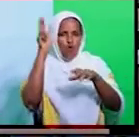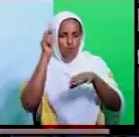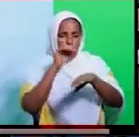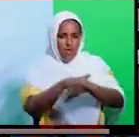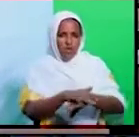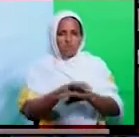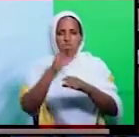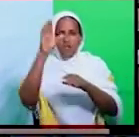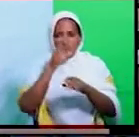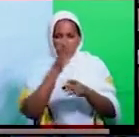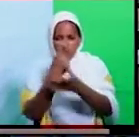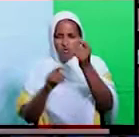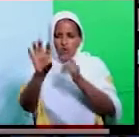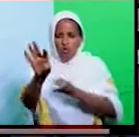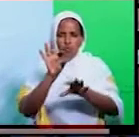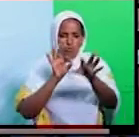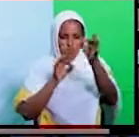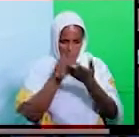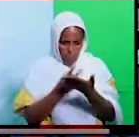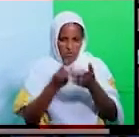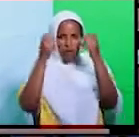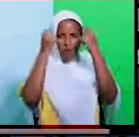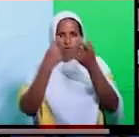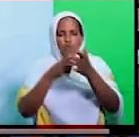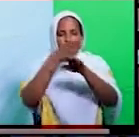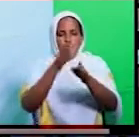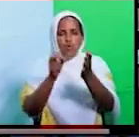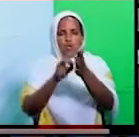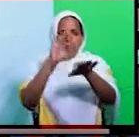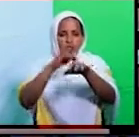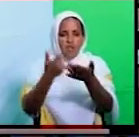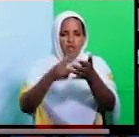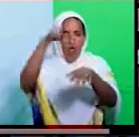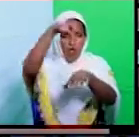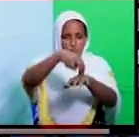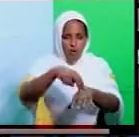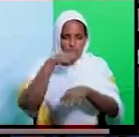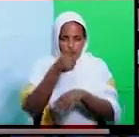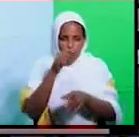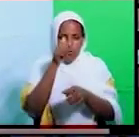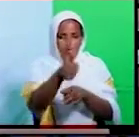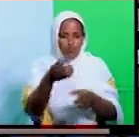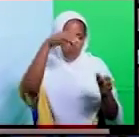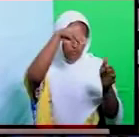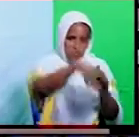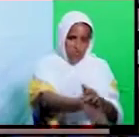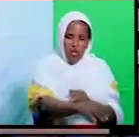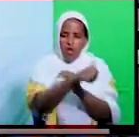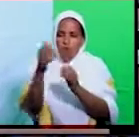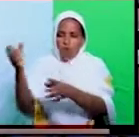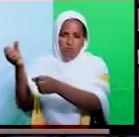ባለሟል። ግን እግዚአብሔር እሱ ባወቀ ምክንያት አላከለትም። ስለዚህ ምክንያት ሲጸልይ ኖረ። ጸለየ ብዙ ብዙ ብዙ ዓመታት